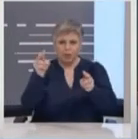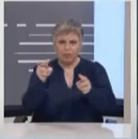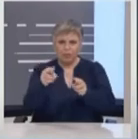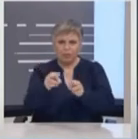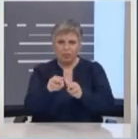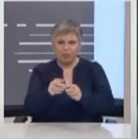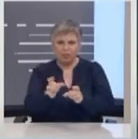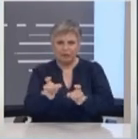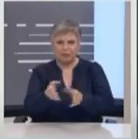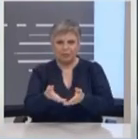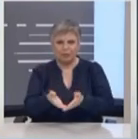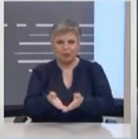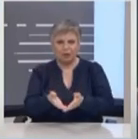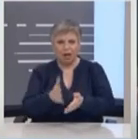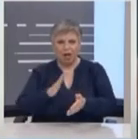Σε ό,τι αφορά